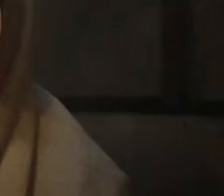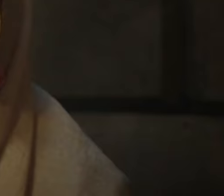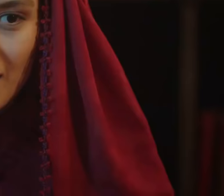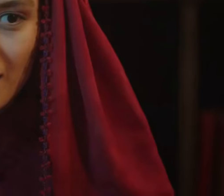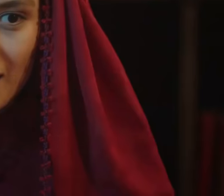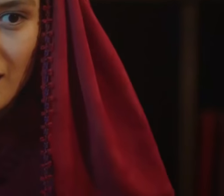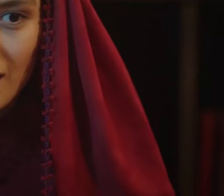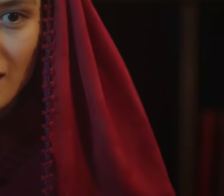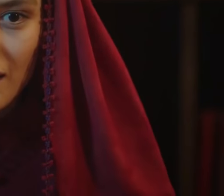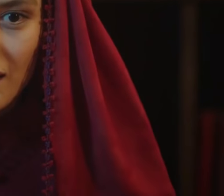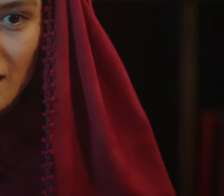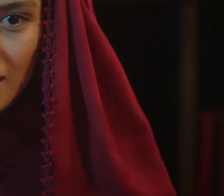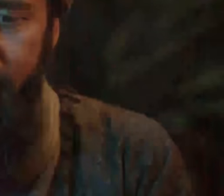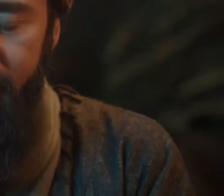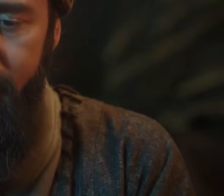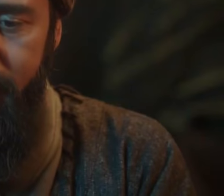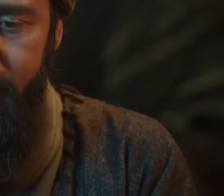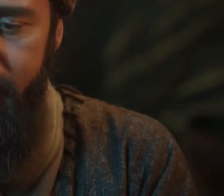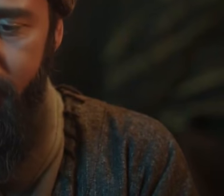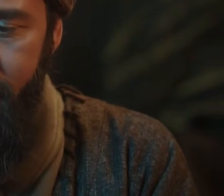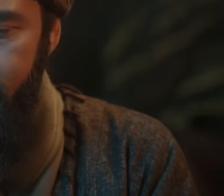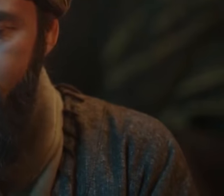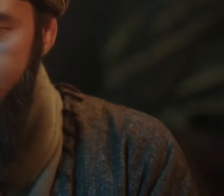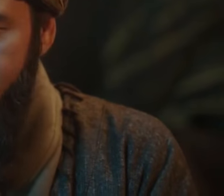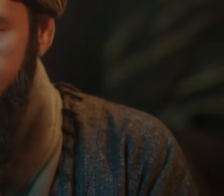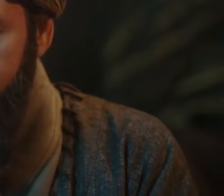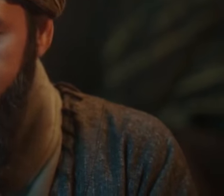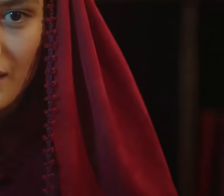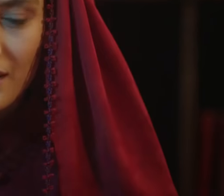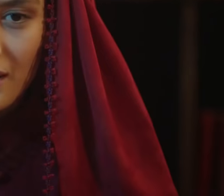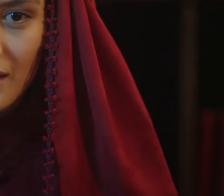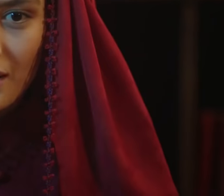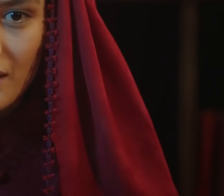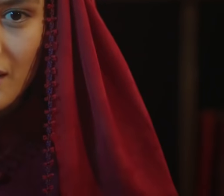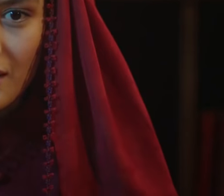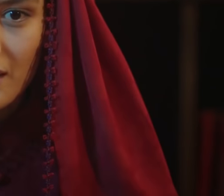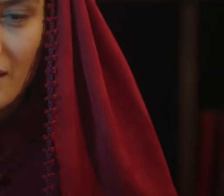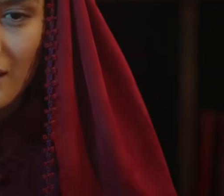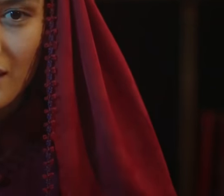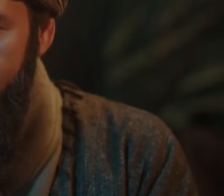Üzerinde eski hırkasıyla başı önde oturan Yunus mahcup bakışlarını şeyhe yöneltti.